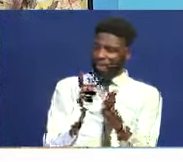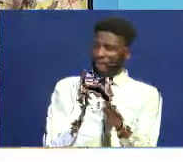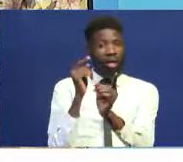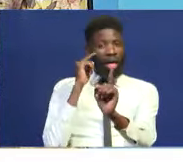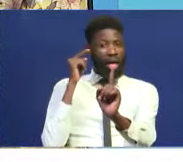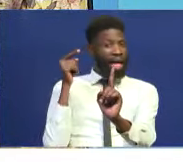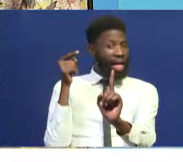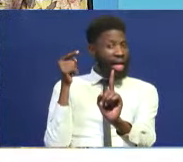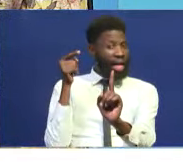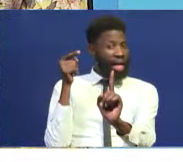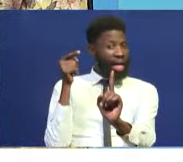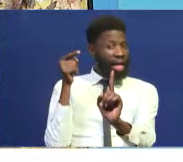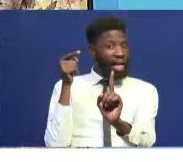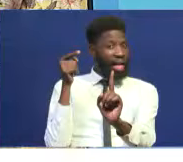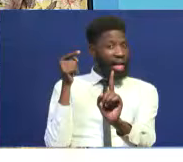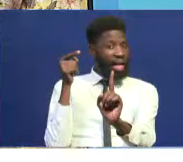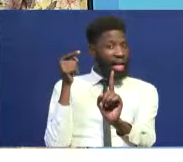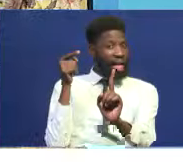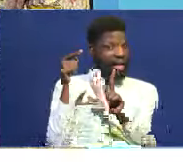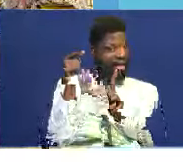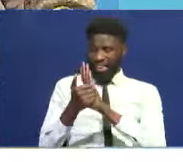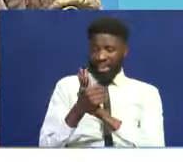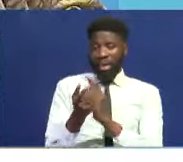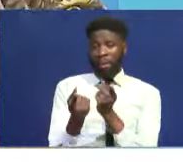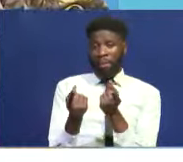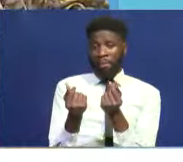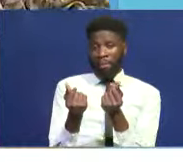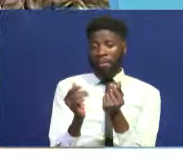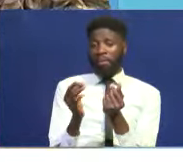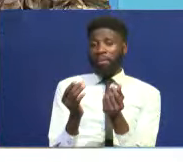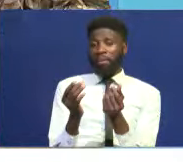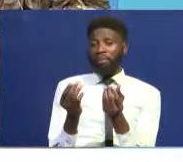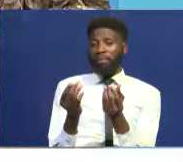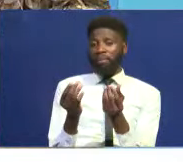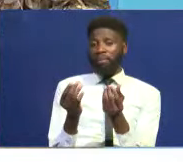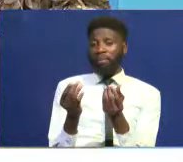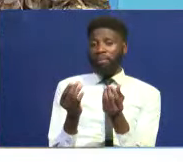mfumo wa mapato ya talanta kuleta mabadiliko katika